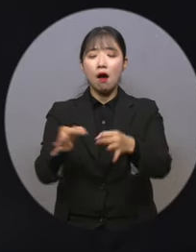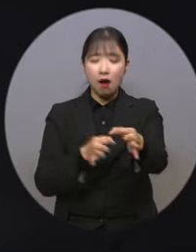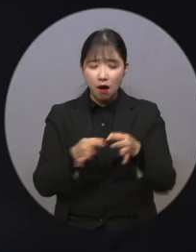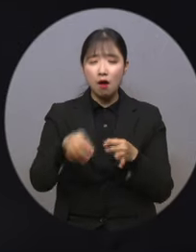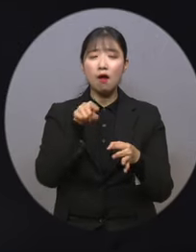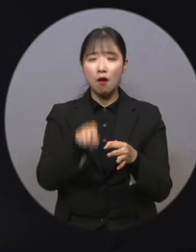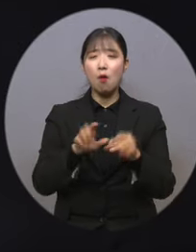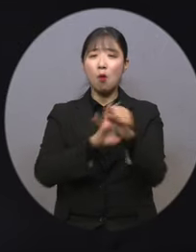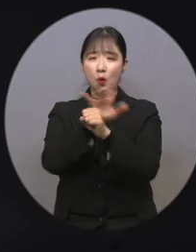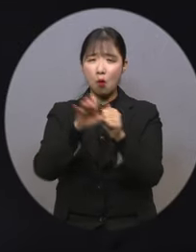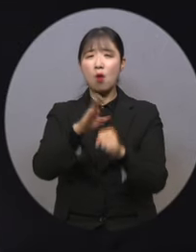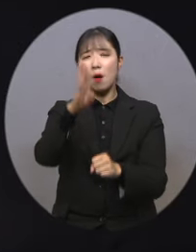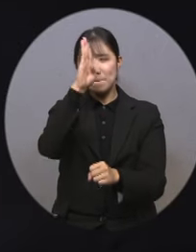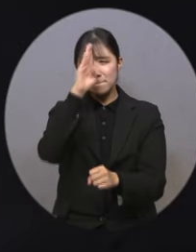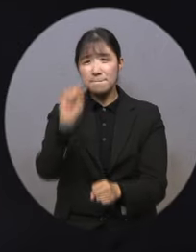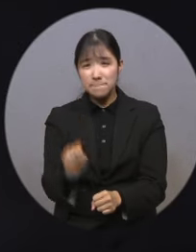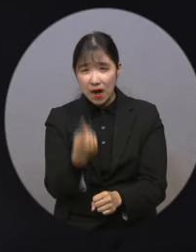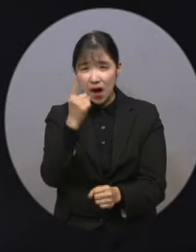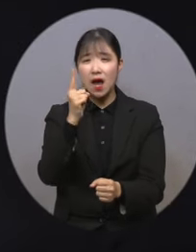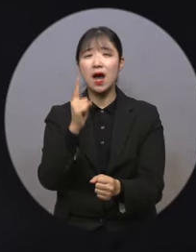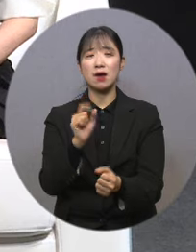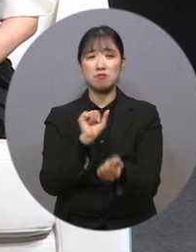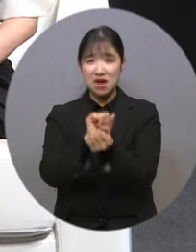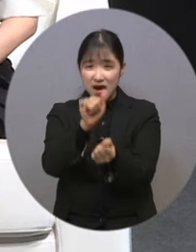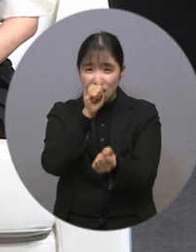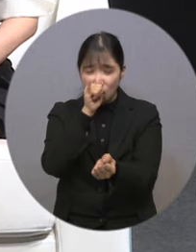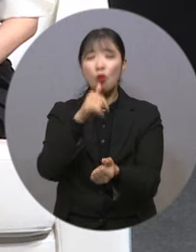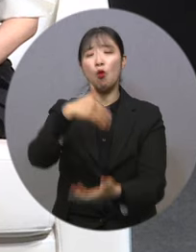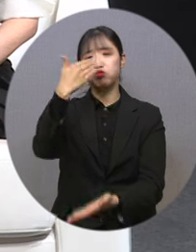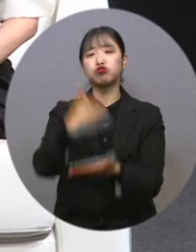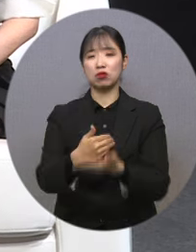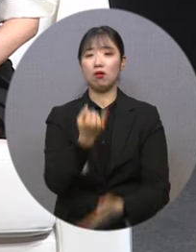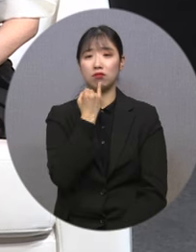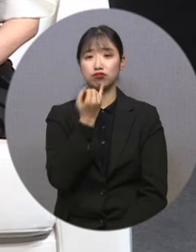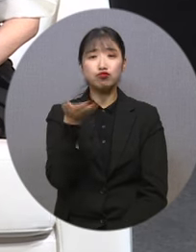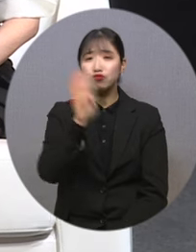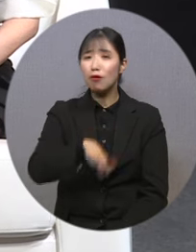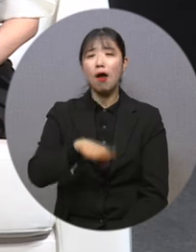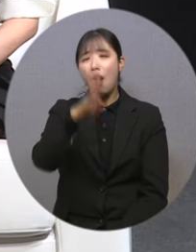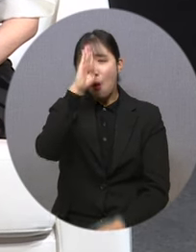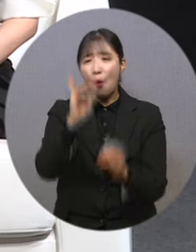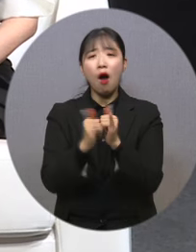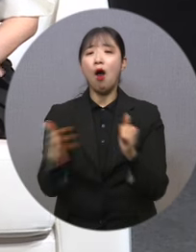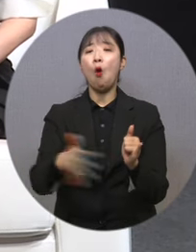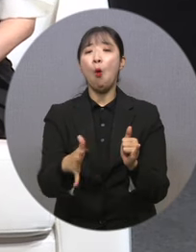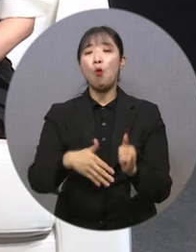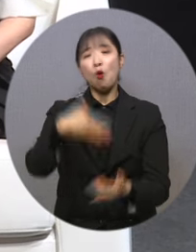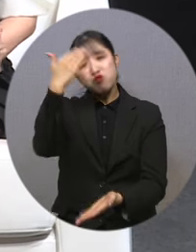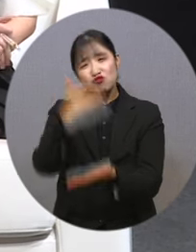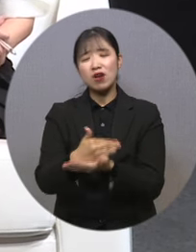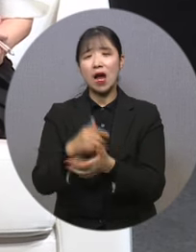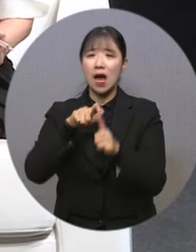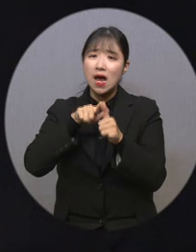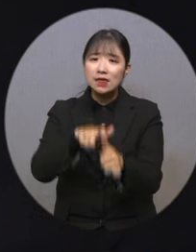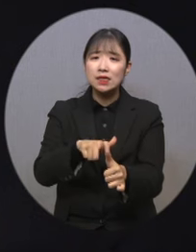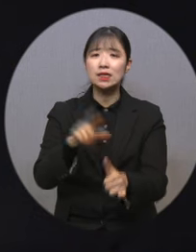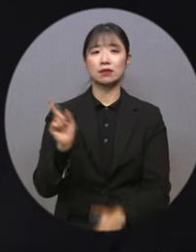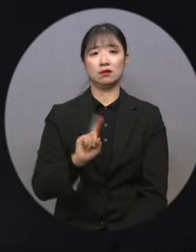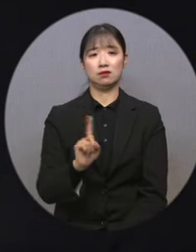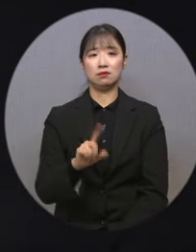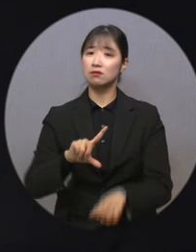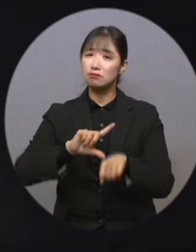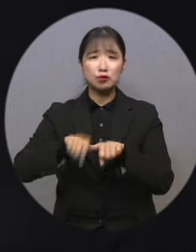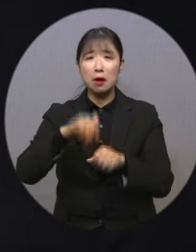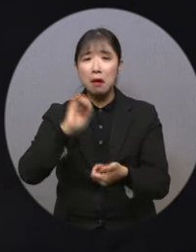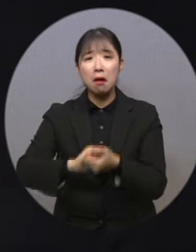환자가 오면 내가 문 닫는다. 그거 있을 수 있어요. 그런데 코로나 환자도 안 나온 데서 왜 문을 닫아라고 그럽니까? 왜 시간을